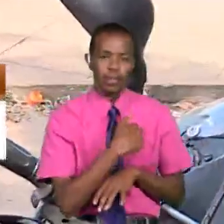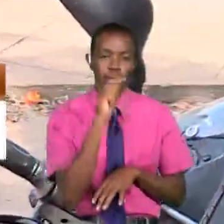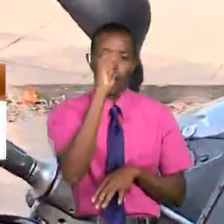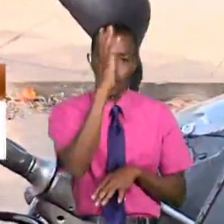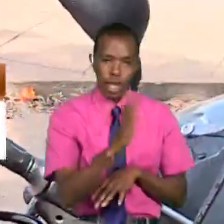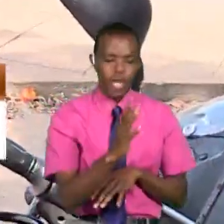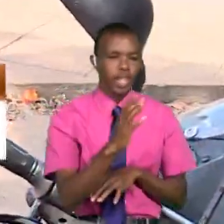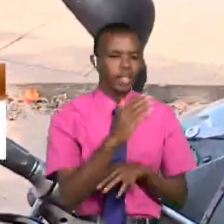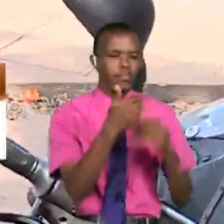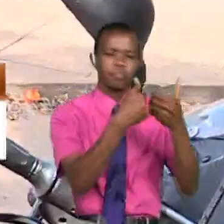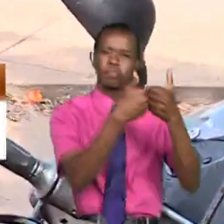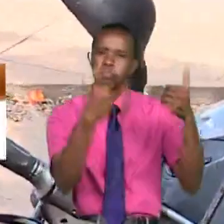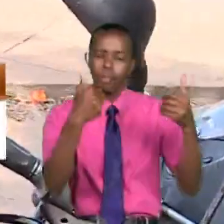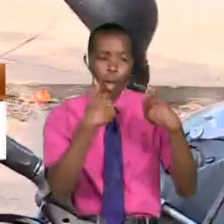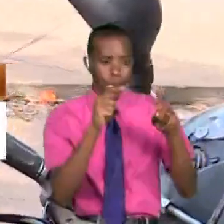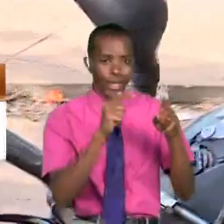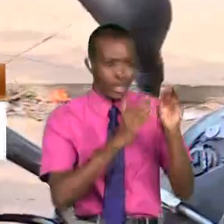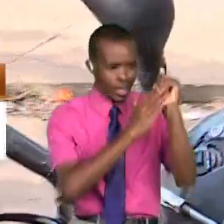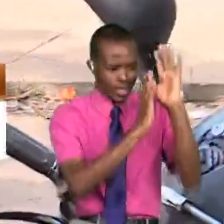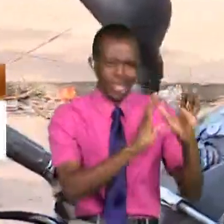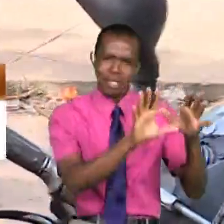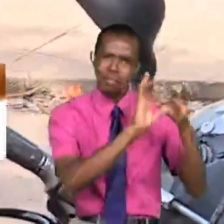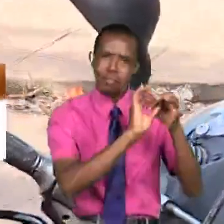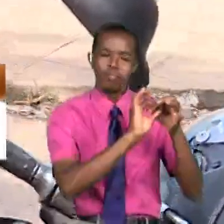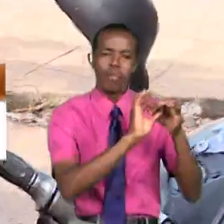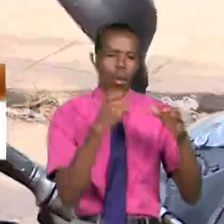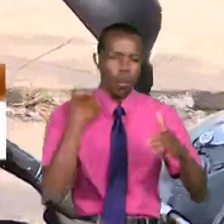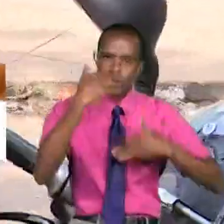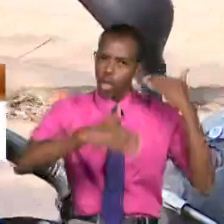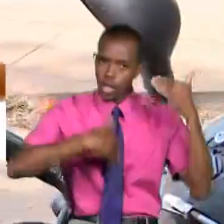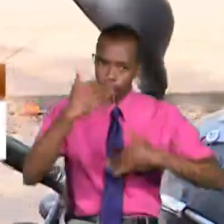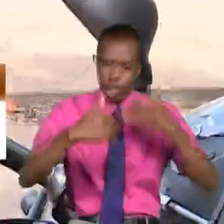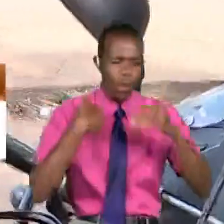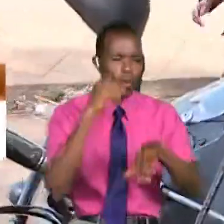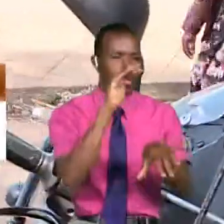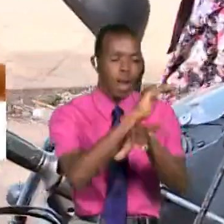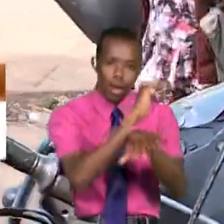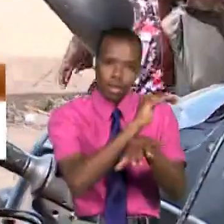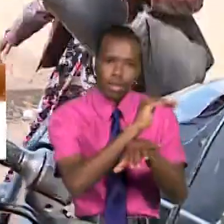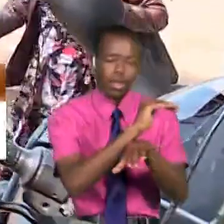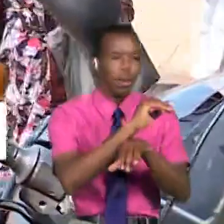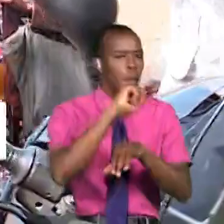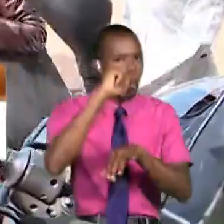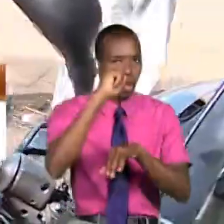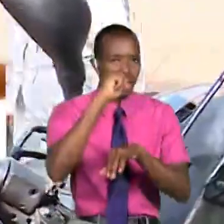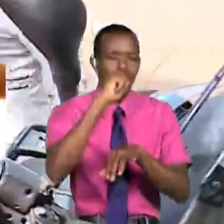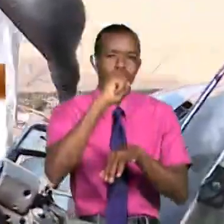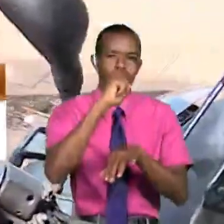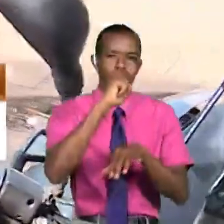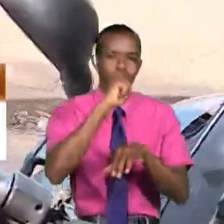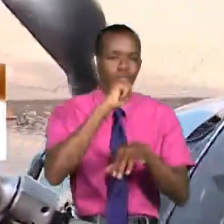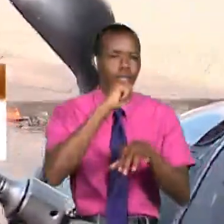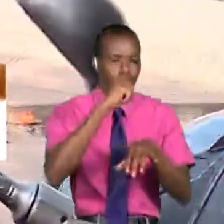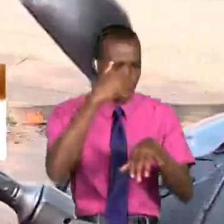ndio uaga tunagawanyika, lakini wale wako pamoja. Tunafurahia sana hiyo, na tugeoba hata kwa politics as they are playing